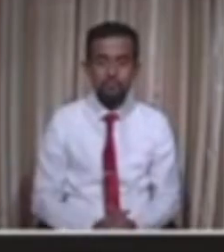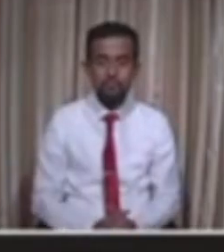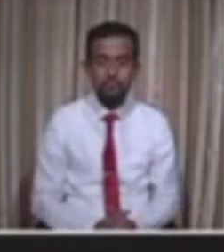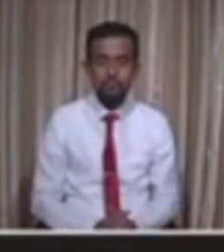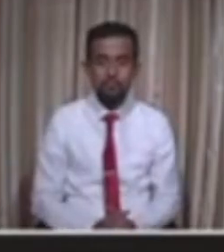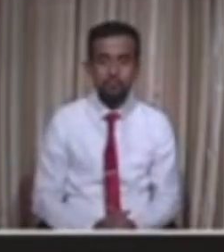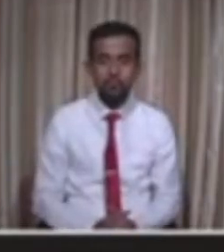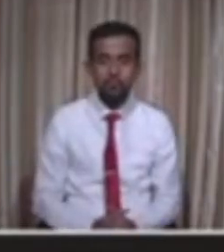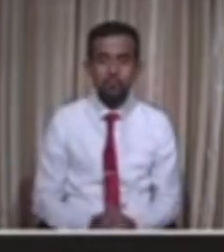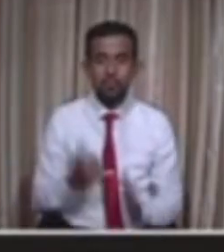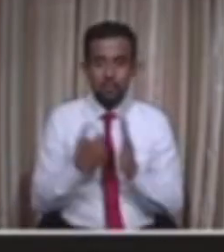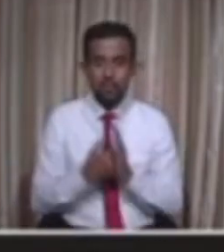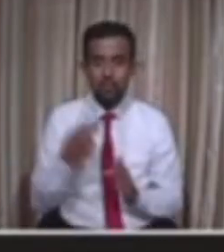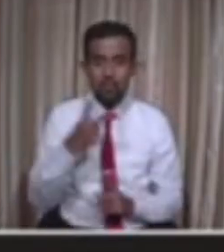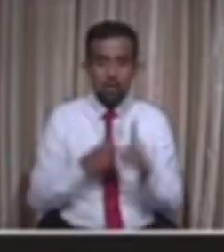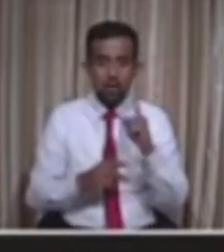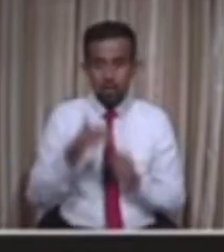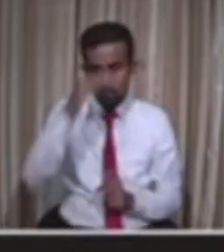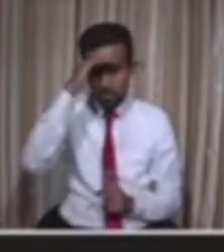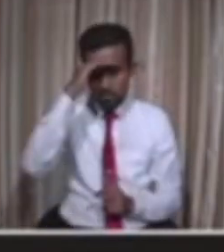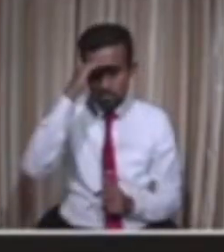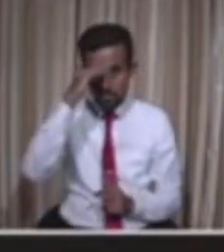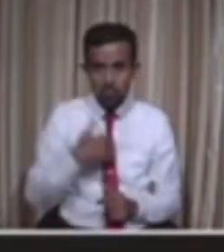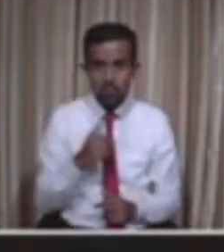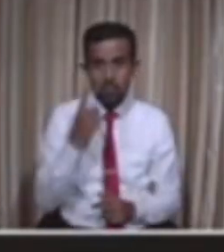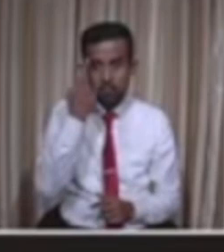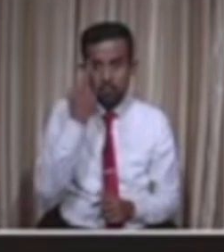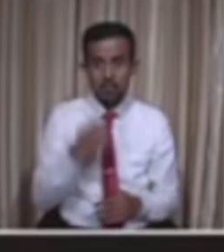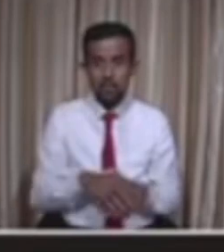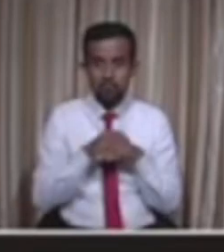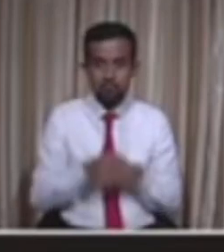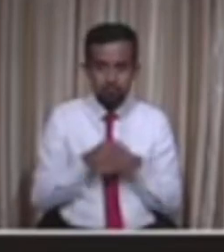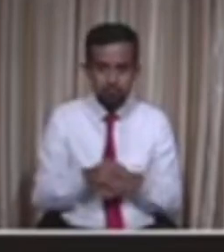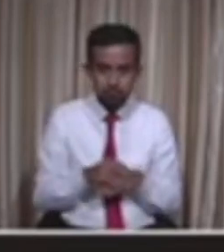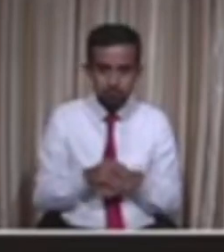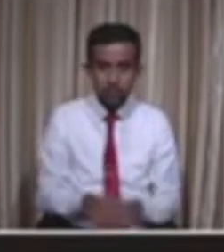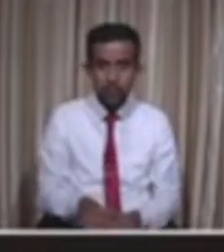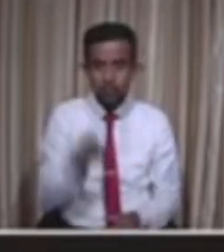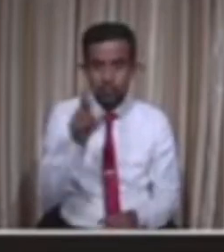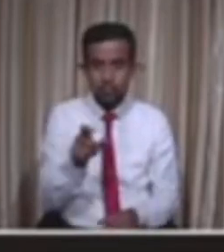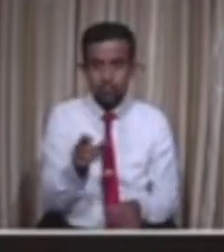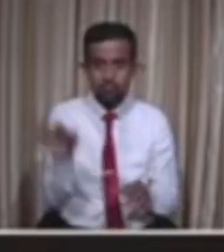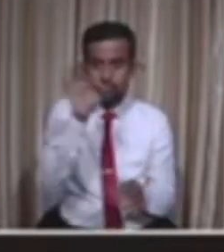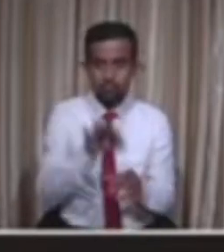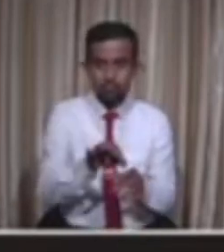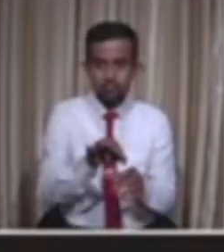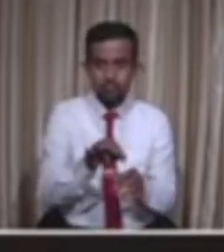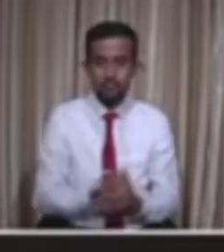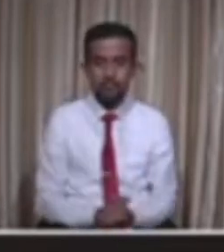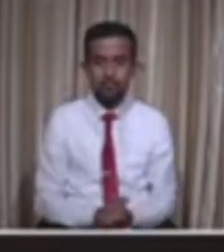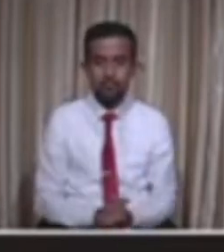ගරු ගරු නියෝජ්‍ය කතානායකතුමාට මුලින්ම සුබ පතනවා ඔබතුමාගේ පත්වීම සම්බන්ධයෙන් භවෙන් සිටිය ඔබතුමාට